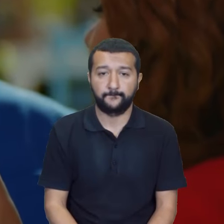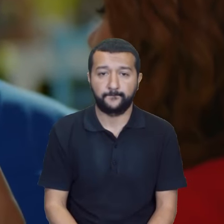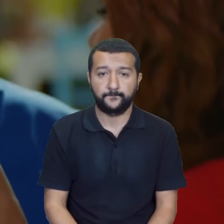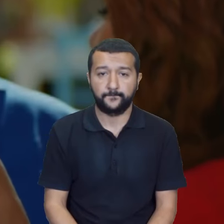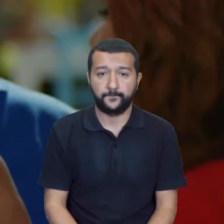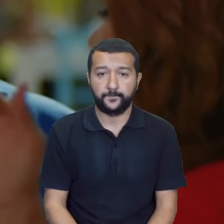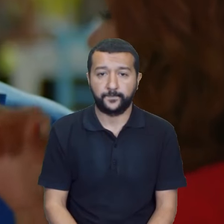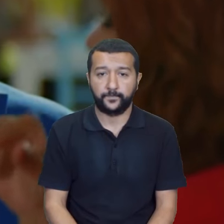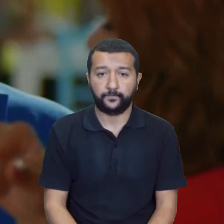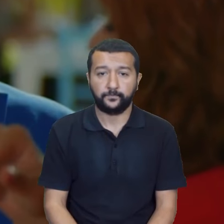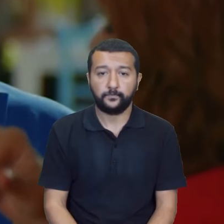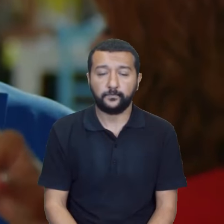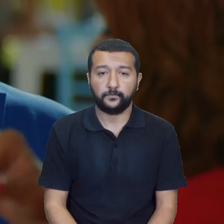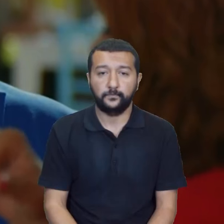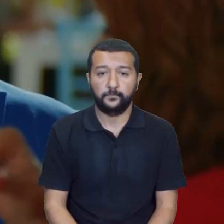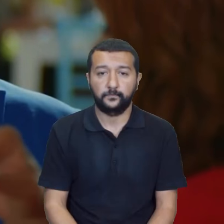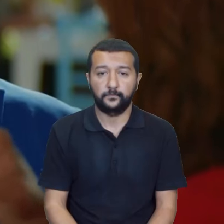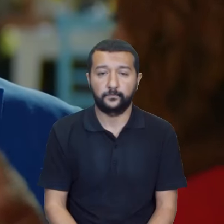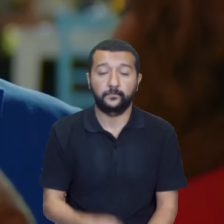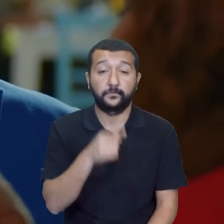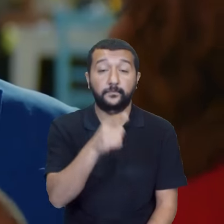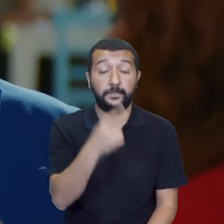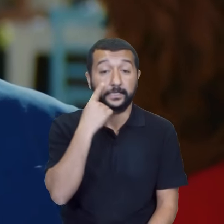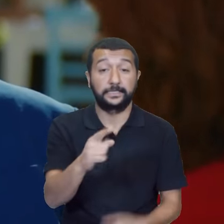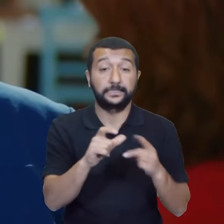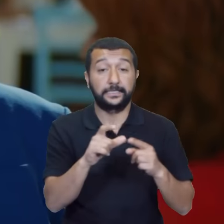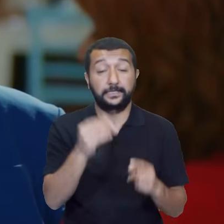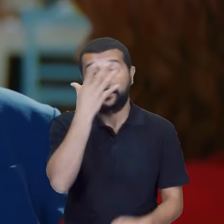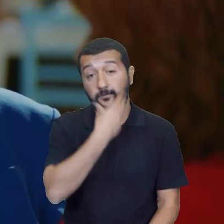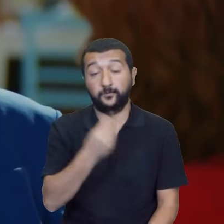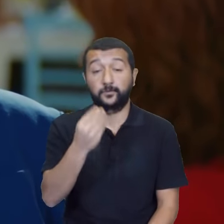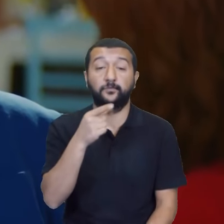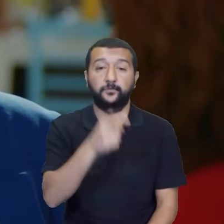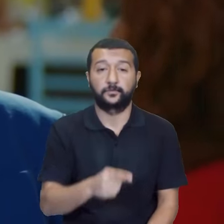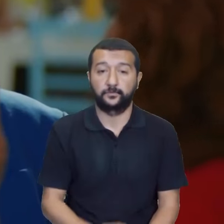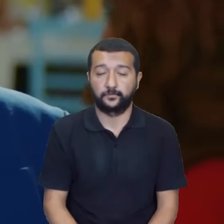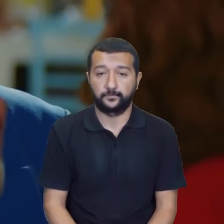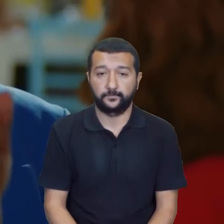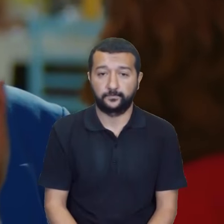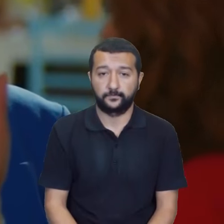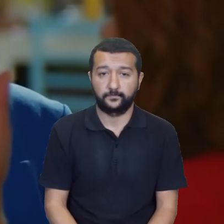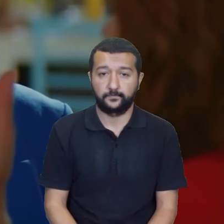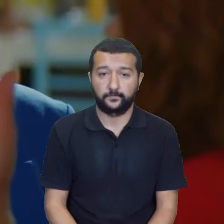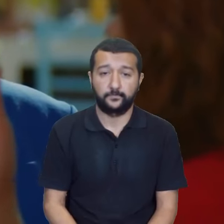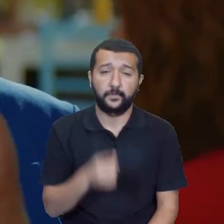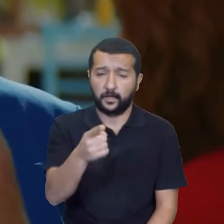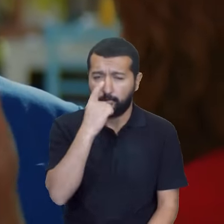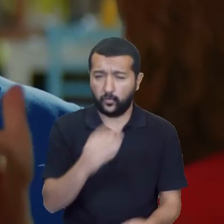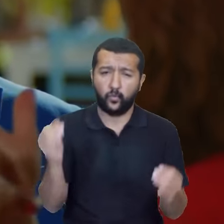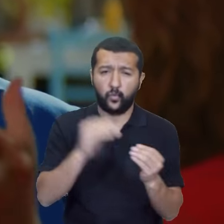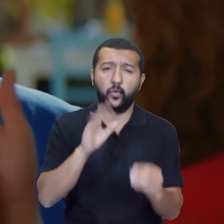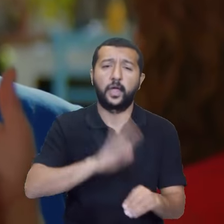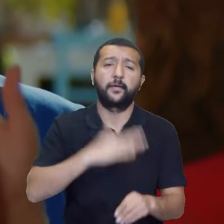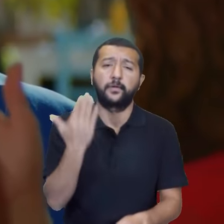Çay bahçesi. Ayşen evire çevire yüzeye bakıyor. Ay, Şener çok güzel bu. Aman abartma